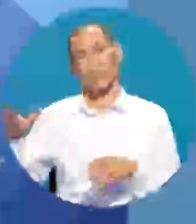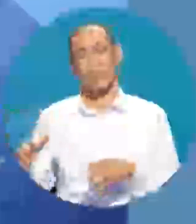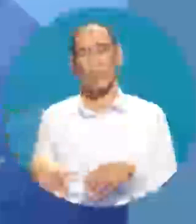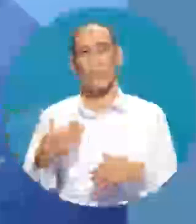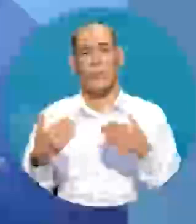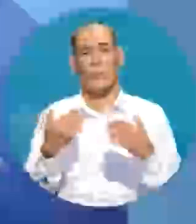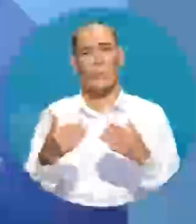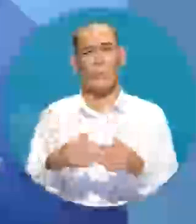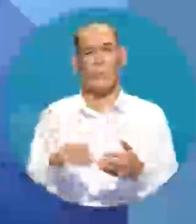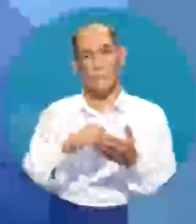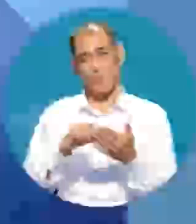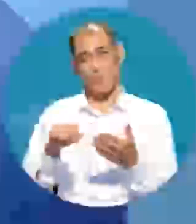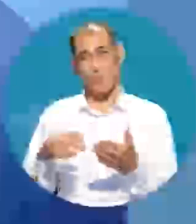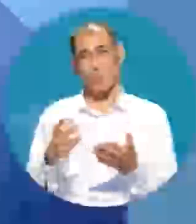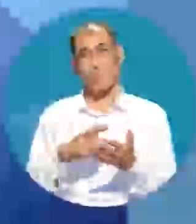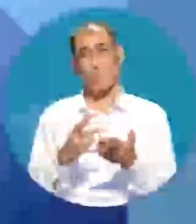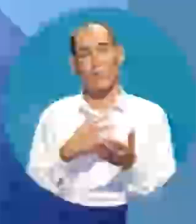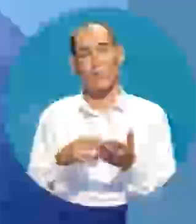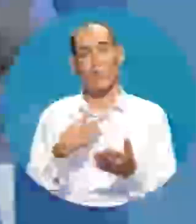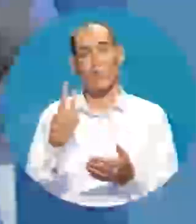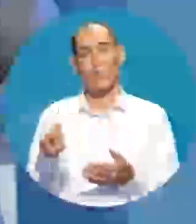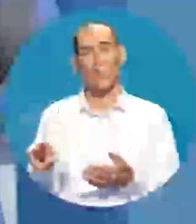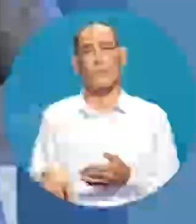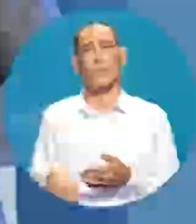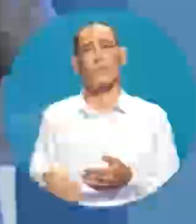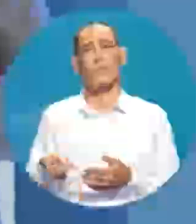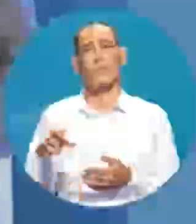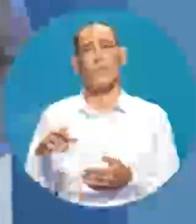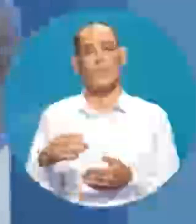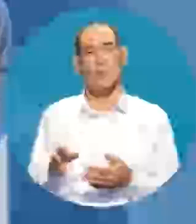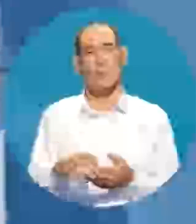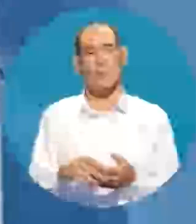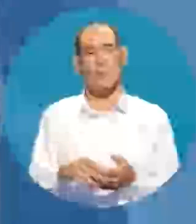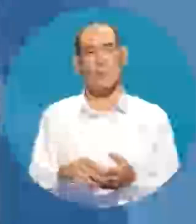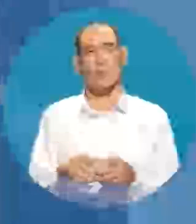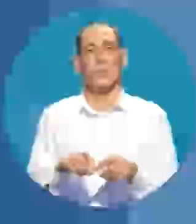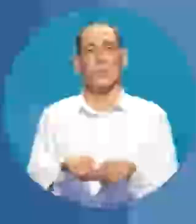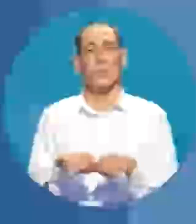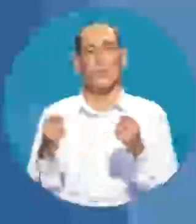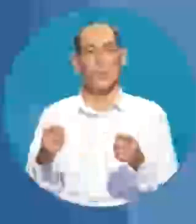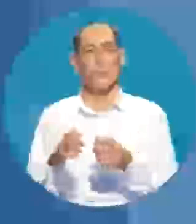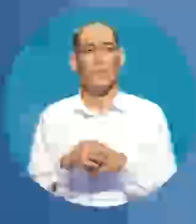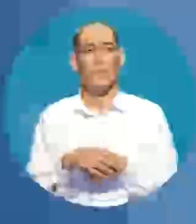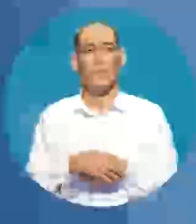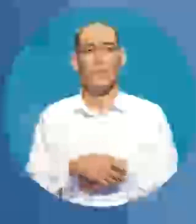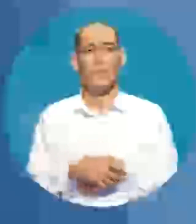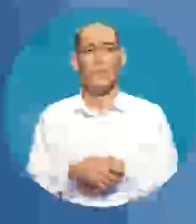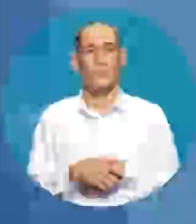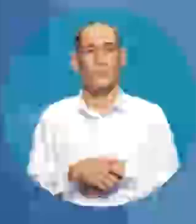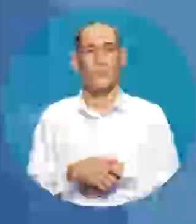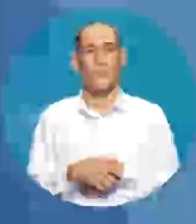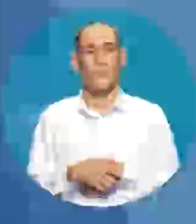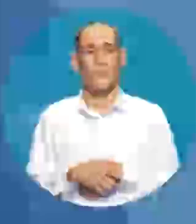Балалар, енді жазу дәптеріңіздің 20-шы бетін ашамыз.